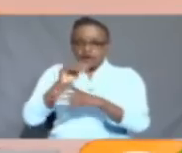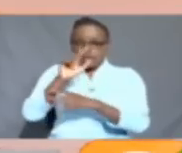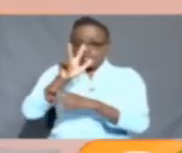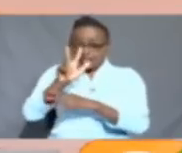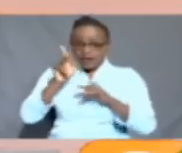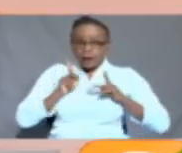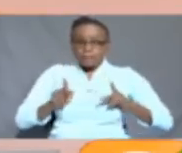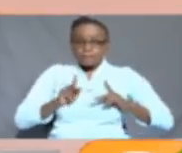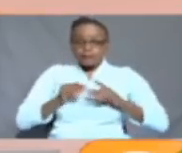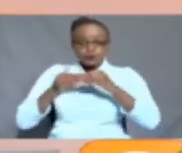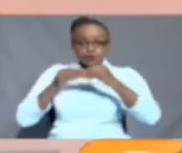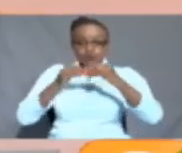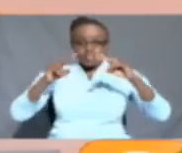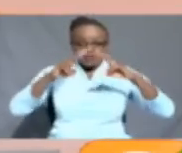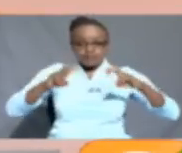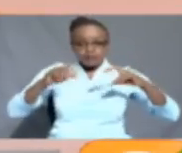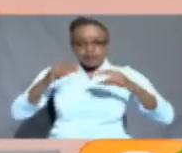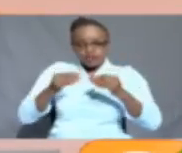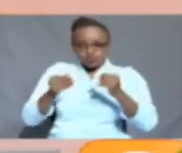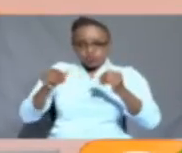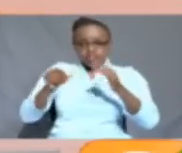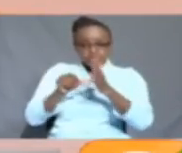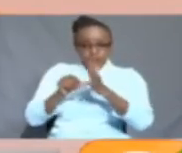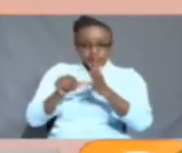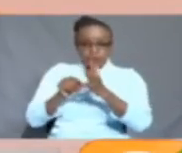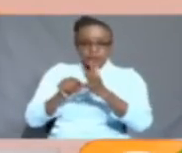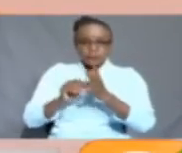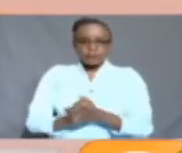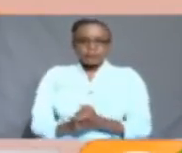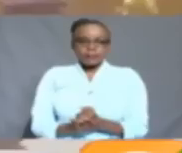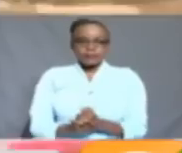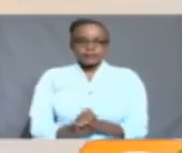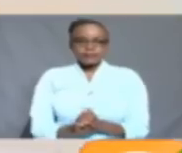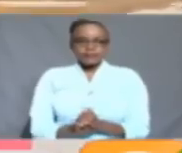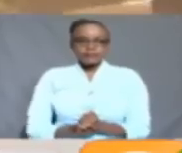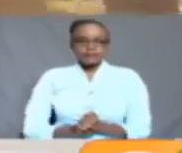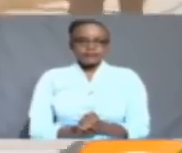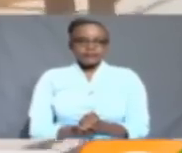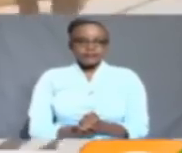watatu kuongoza mchakato wa kutatua mzozo uliopo.